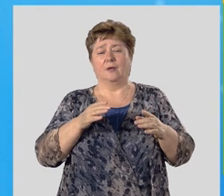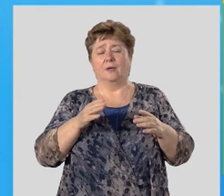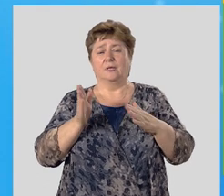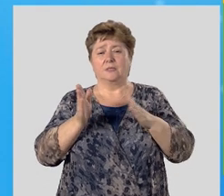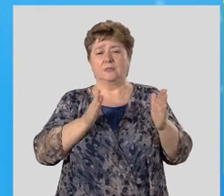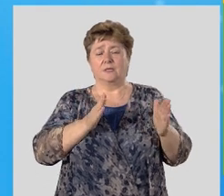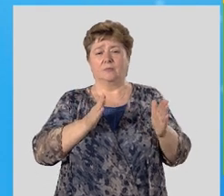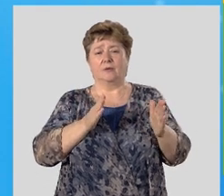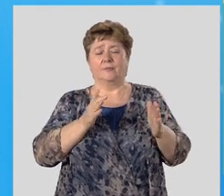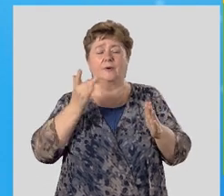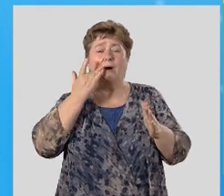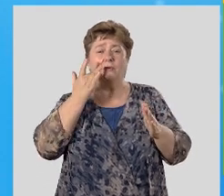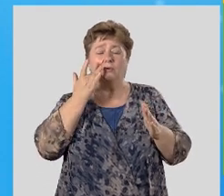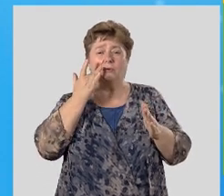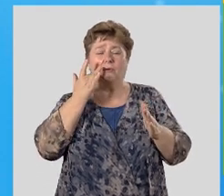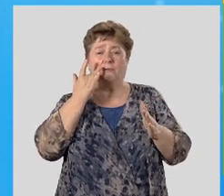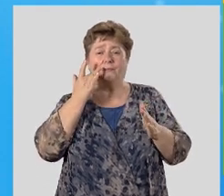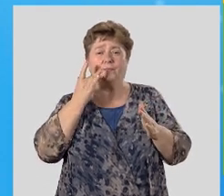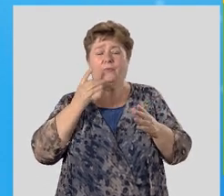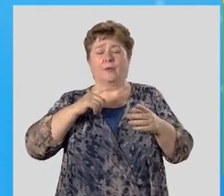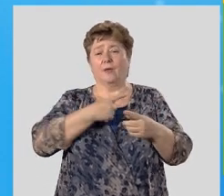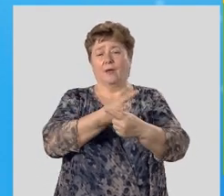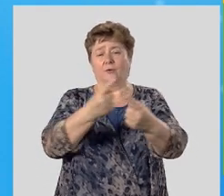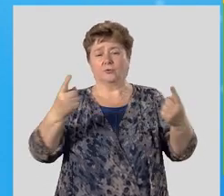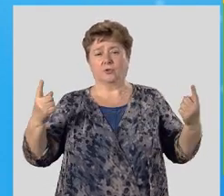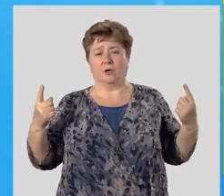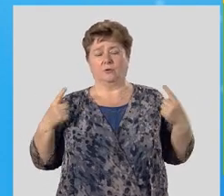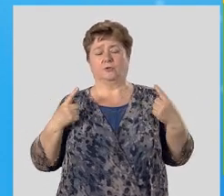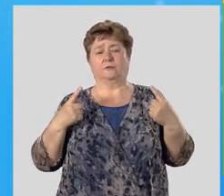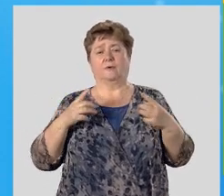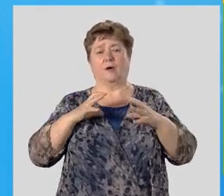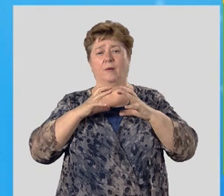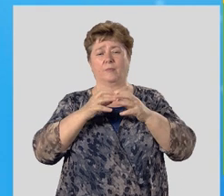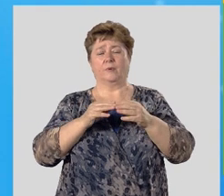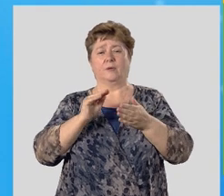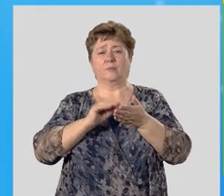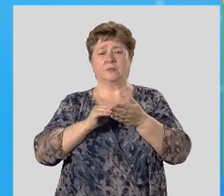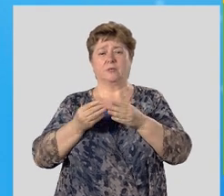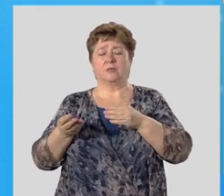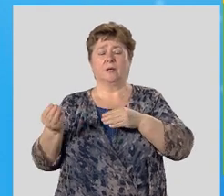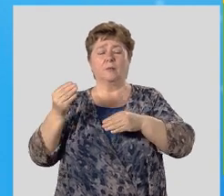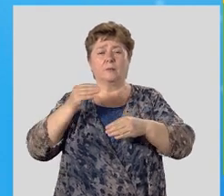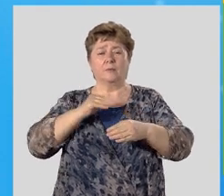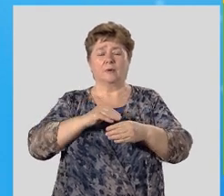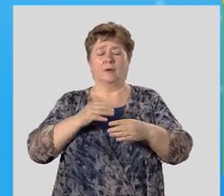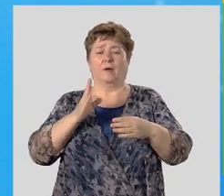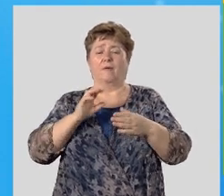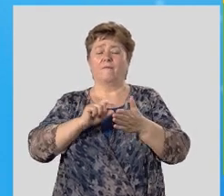такими системами, в которые из окружающей среды непрерывно поступают